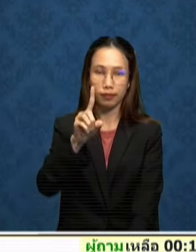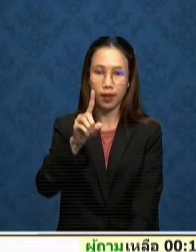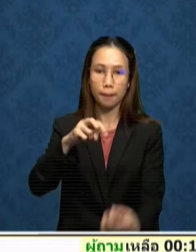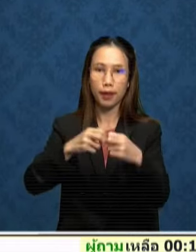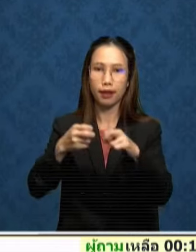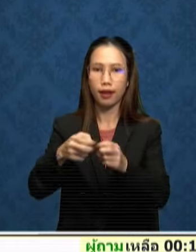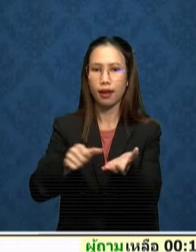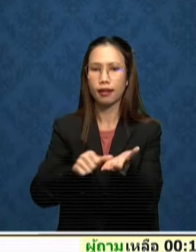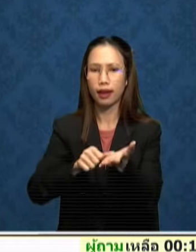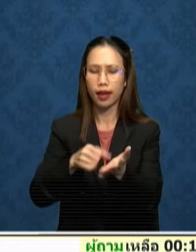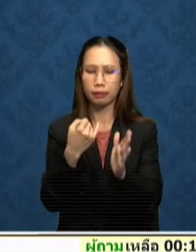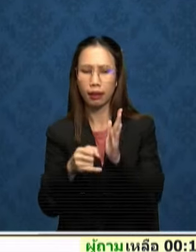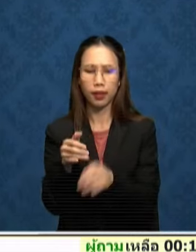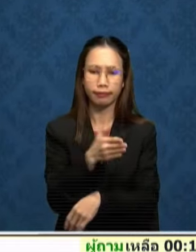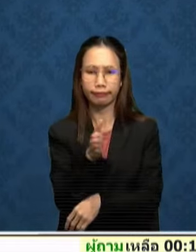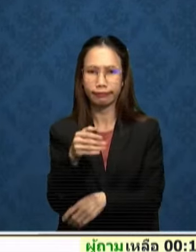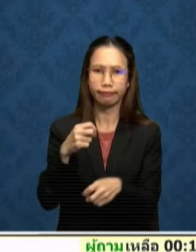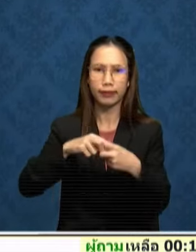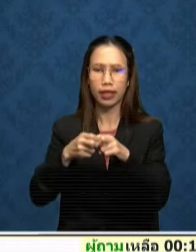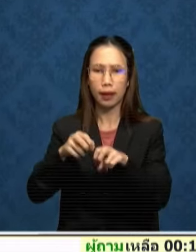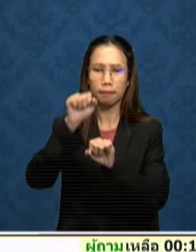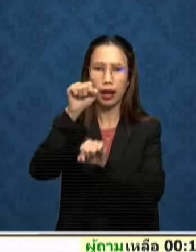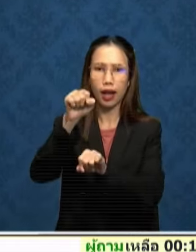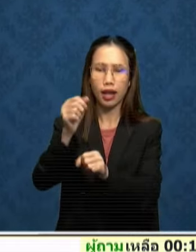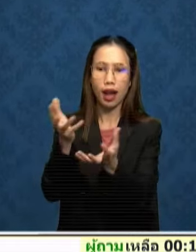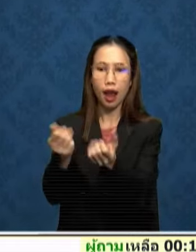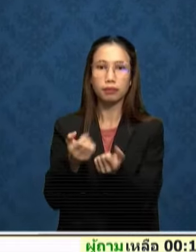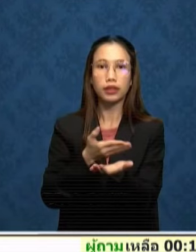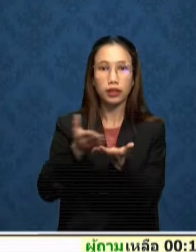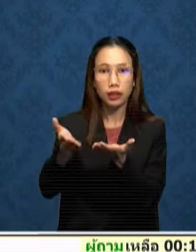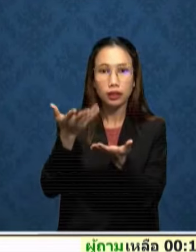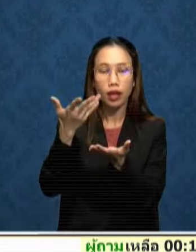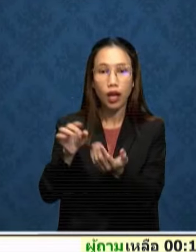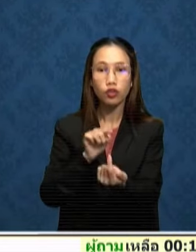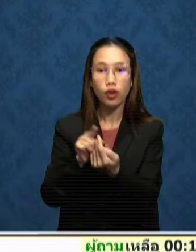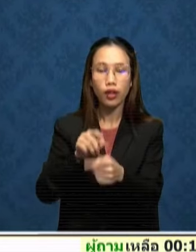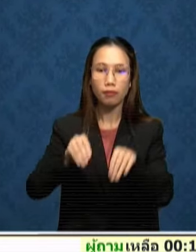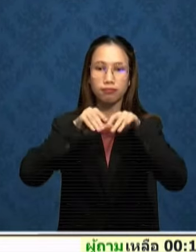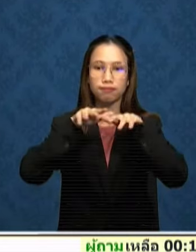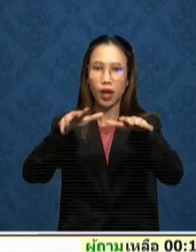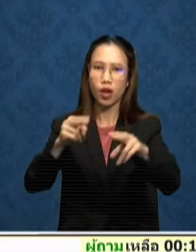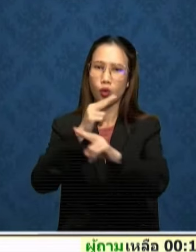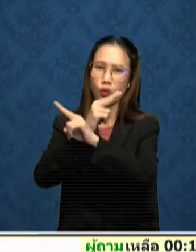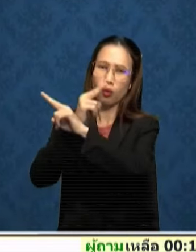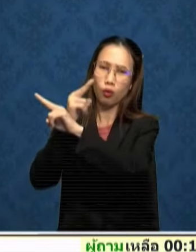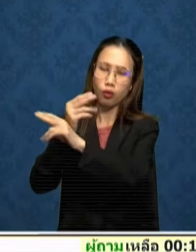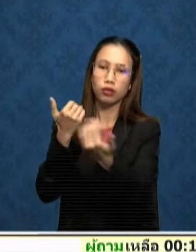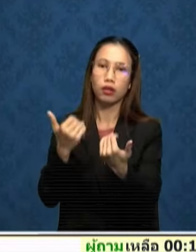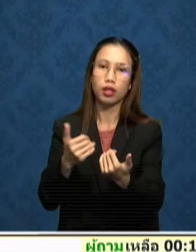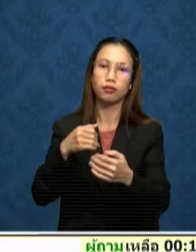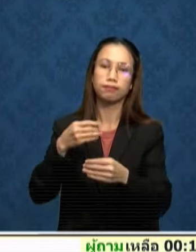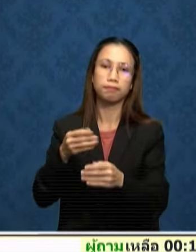ที่มีการแก้ปัญหาแบบผิดทิศผิดทางครั้งแรกโดยการไปประกาศรับซื้อและทำให้ระบาดเป็นทวีคูณจนมาถึงปั